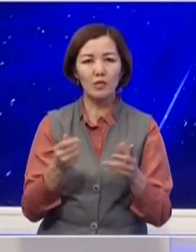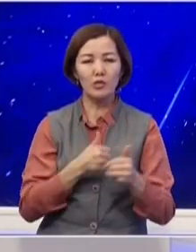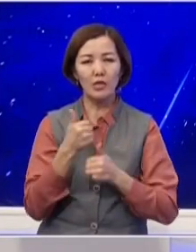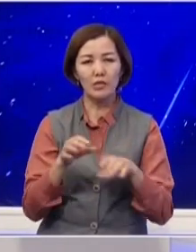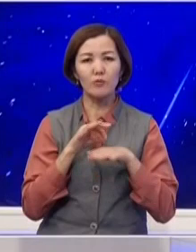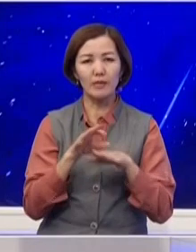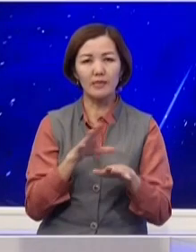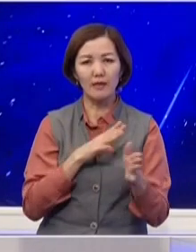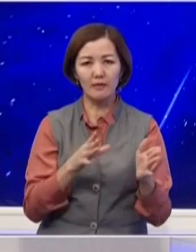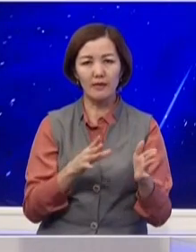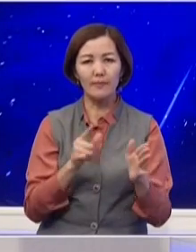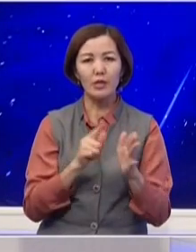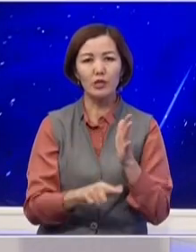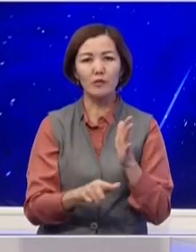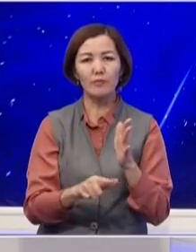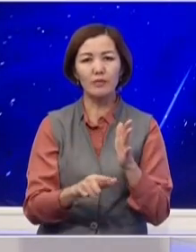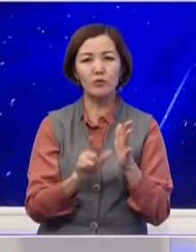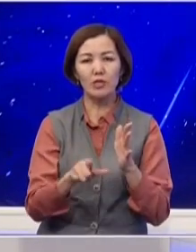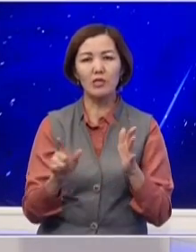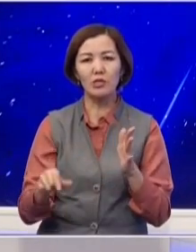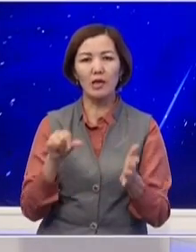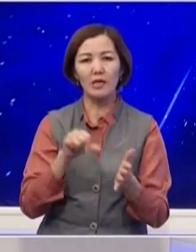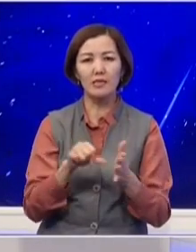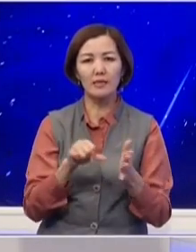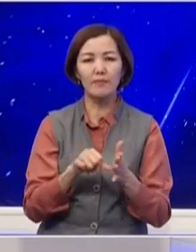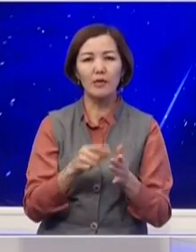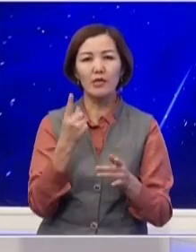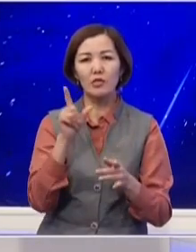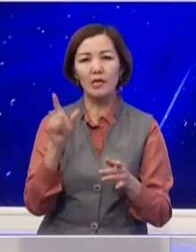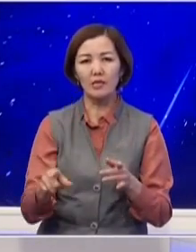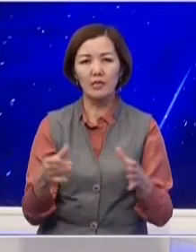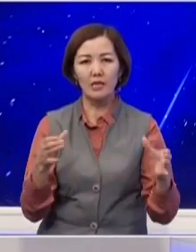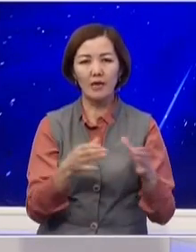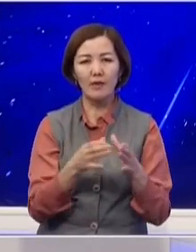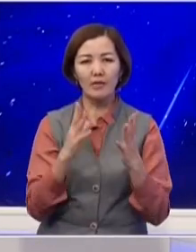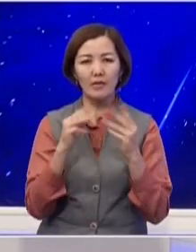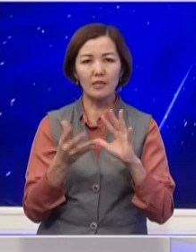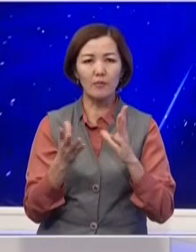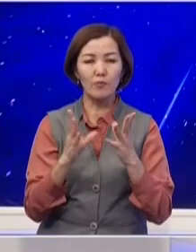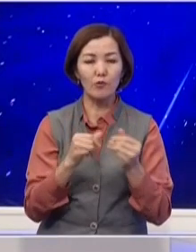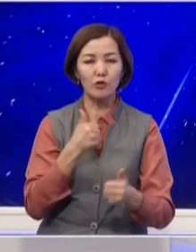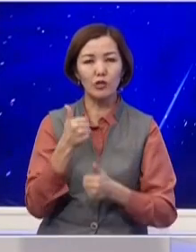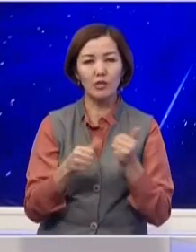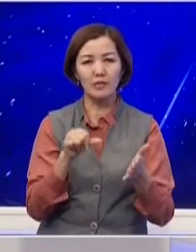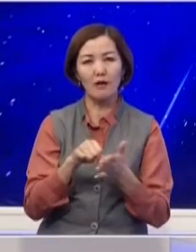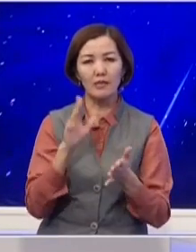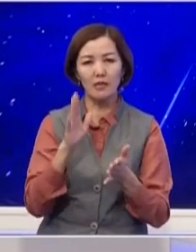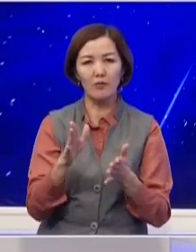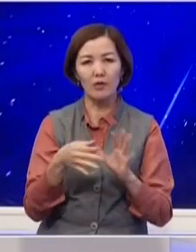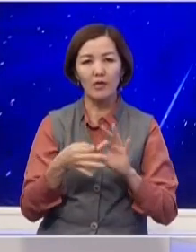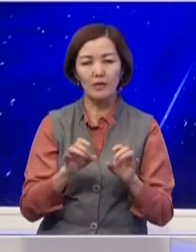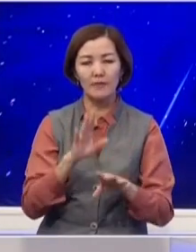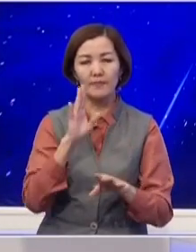ту көтерді. Оған әр ауылдан 70-ке жуық жеткіншек қатысып, жекелей және командалық есеп бойынша өзара бақ